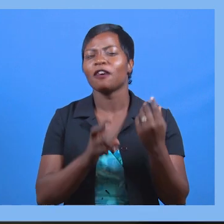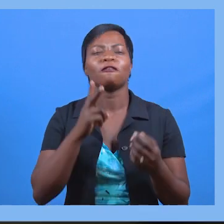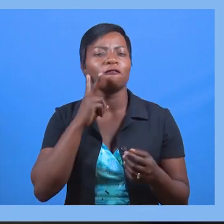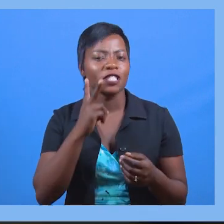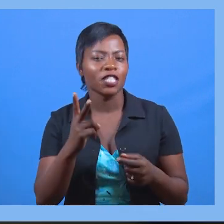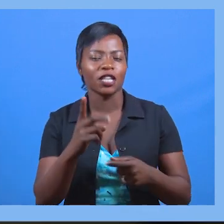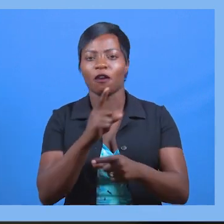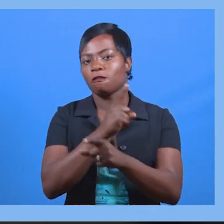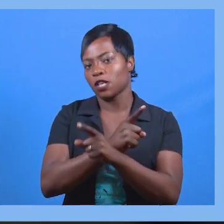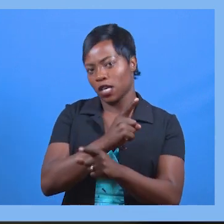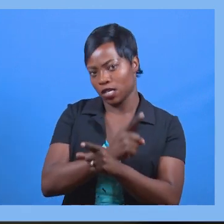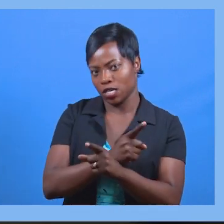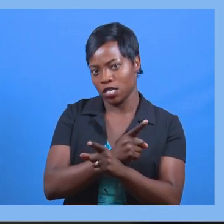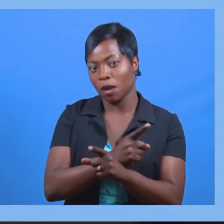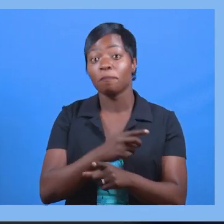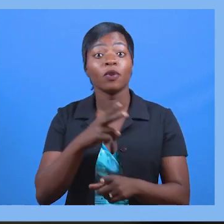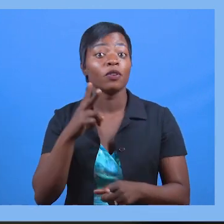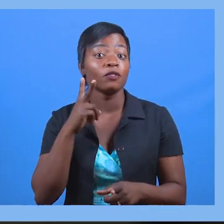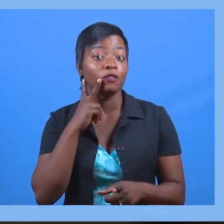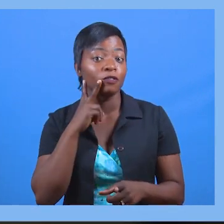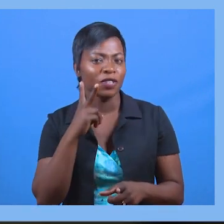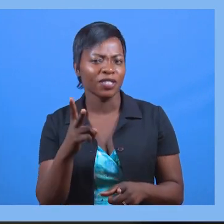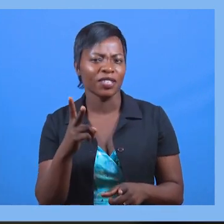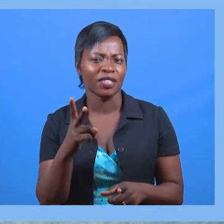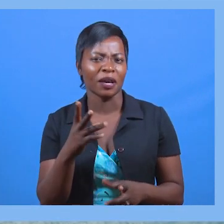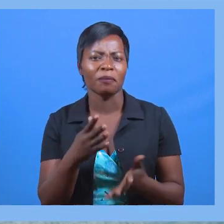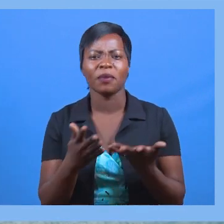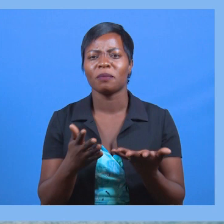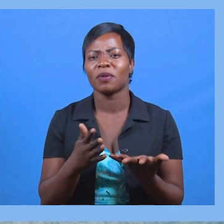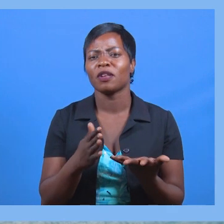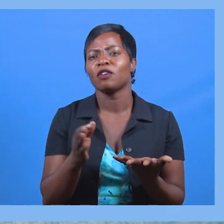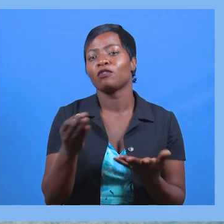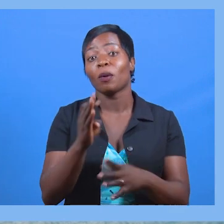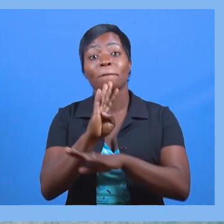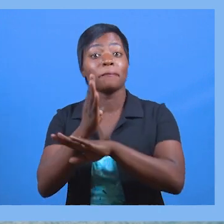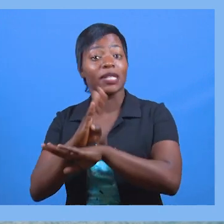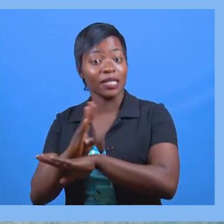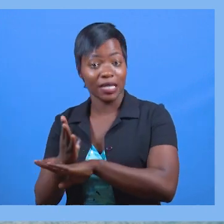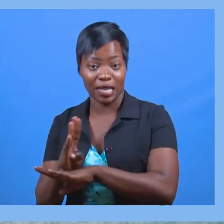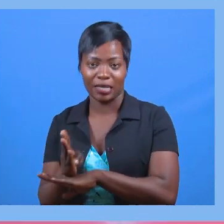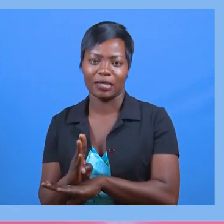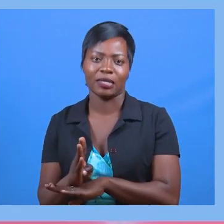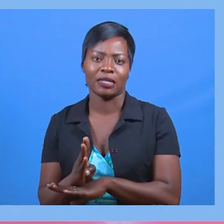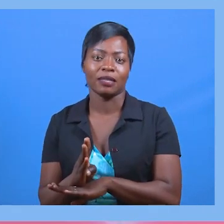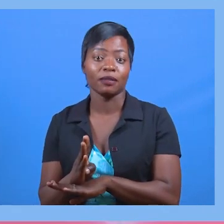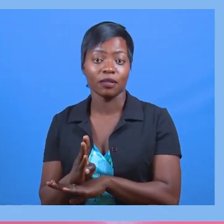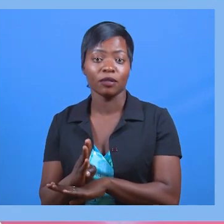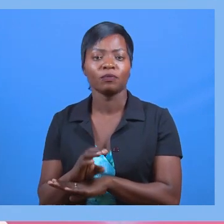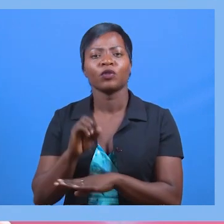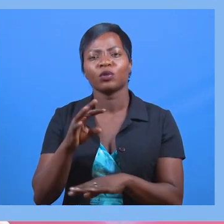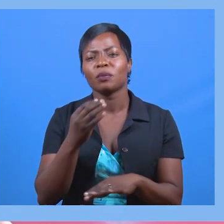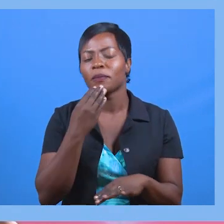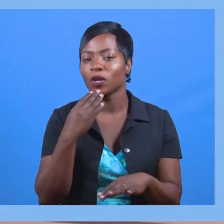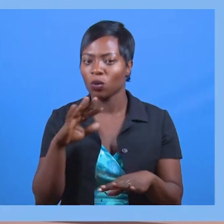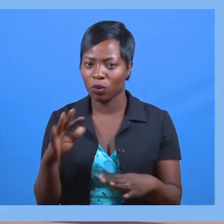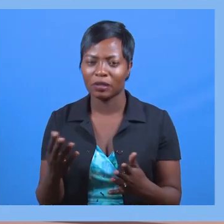shamwari, pane vanoshanya vari vanhu vatinobata navo mumabhizimisi. Saka muchanoona kuti